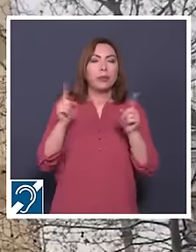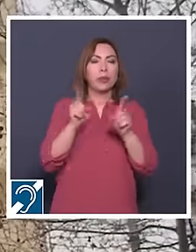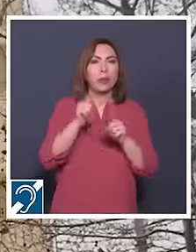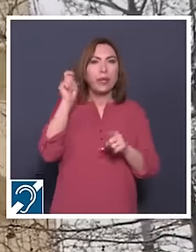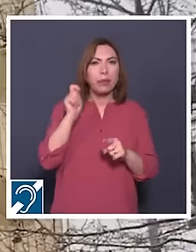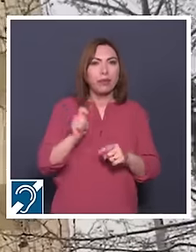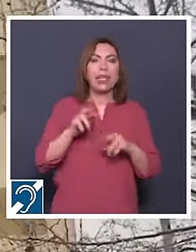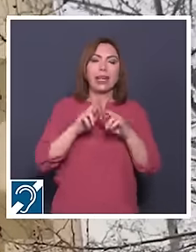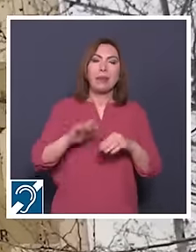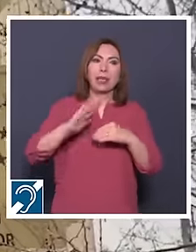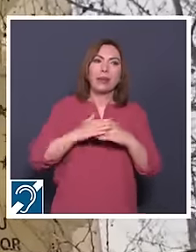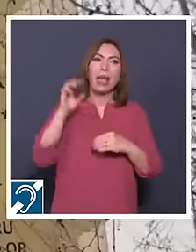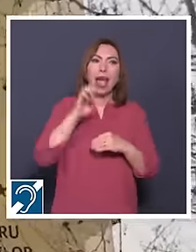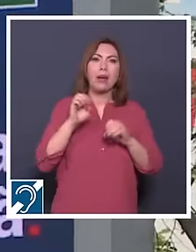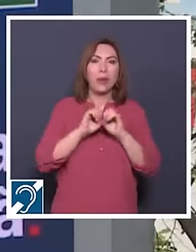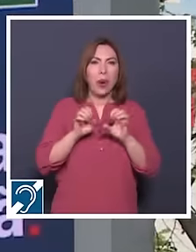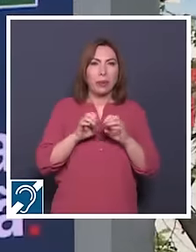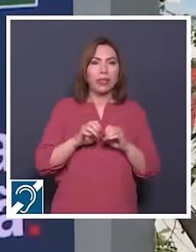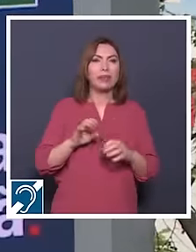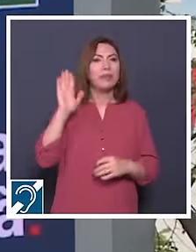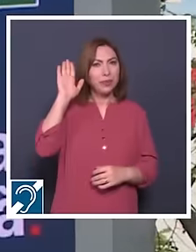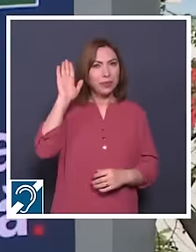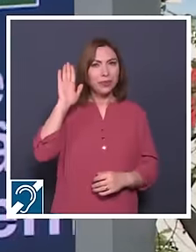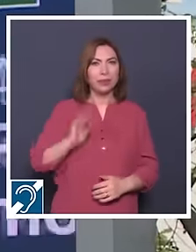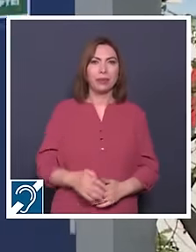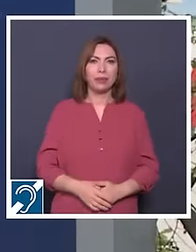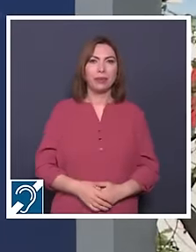scurtă pauză. Rămâneți alături de Euronews.